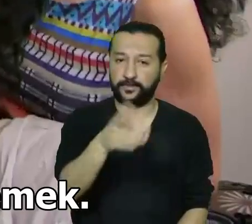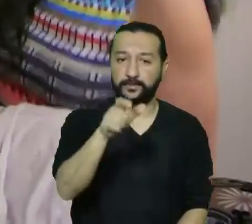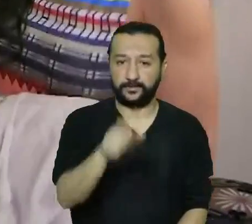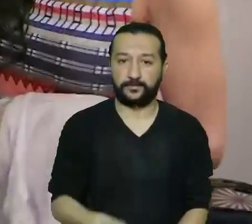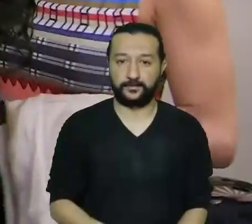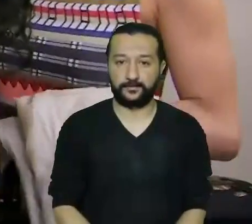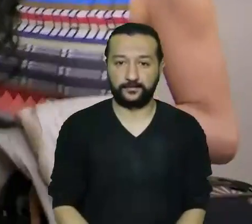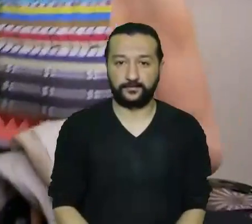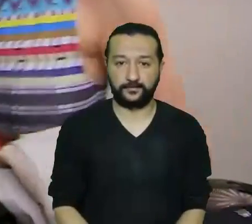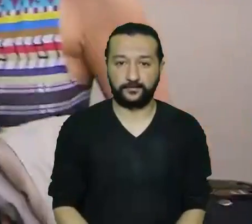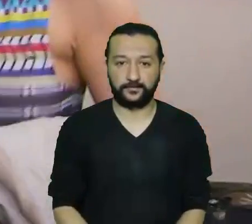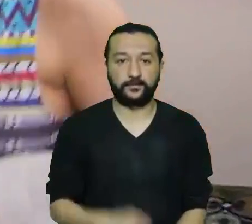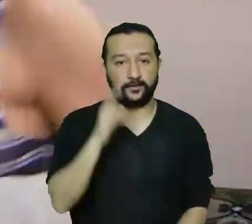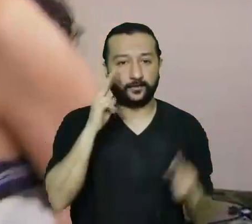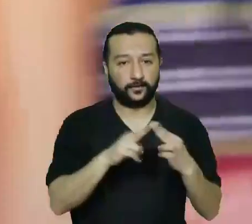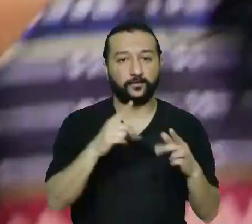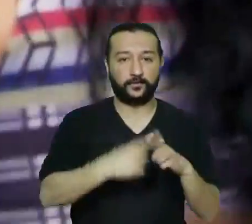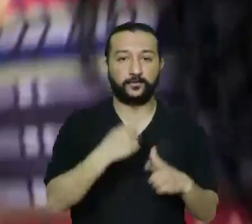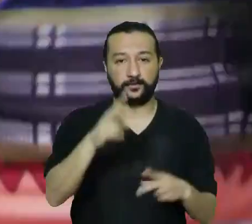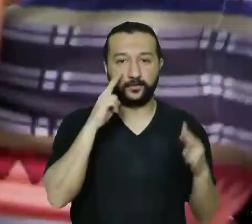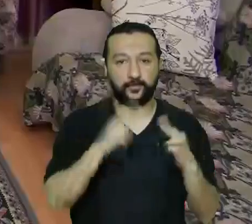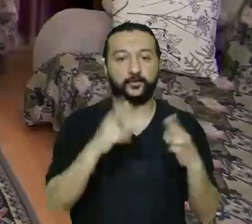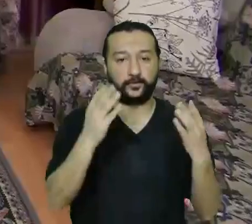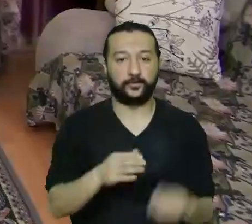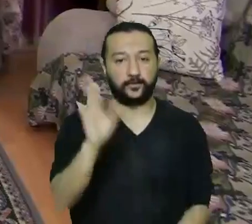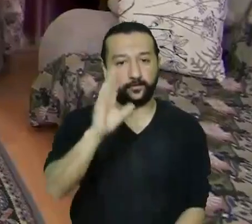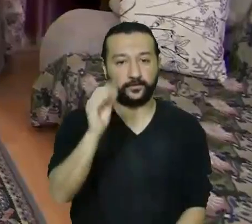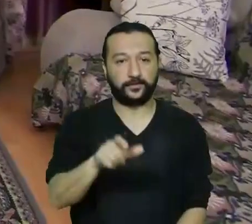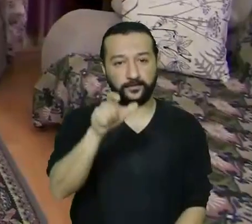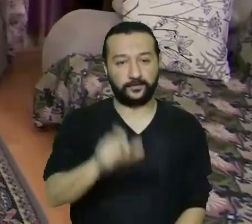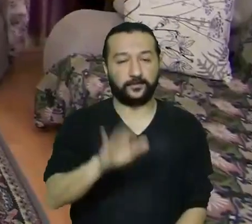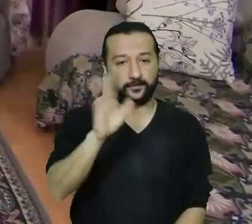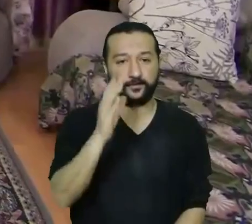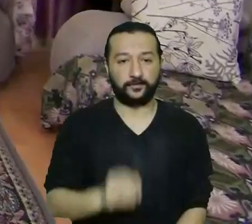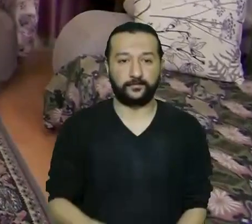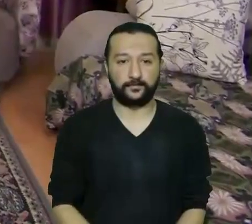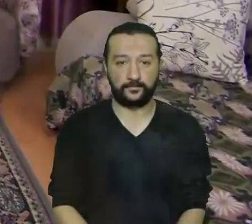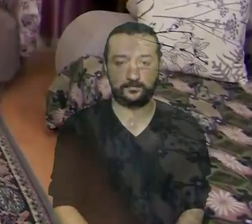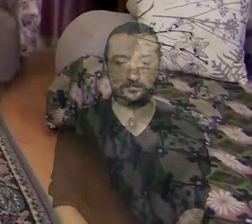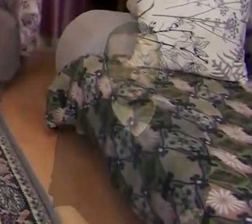ne demek? Görüşürüz Junior. Görüşürüz. Hoşçakalın. Günler, iyi günler.